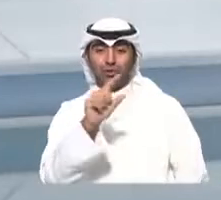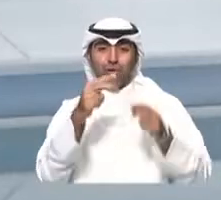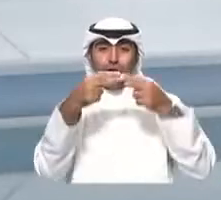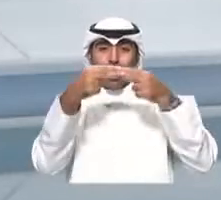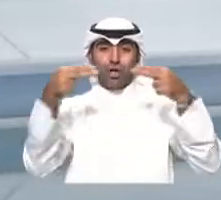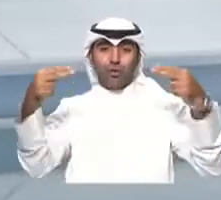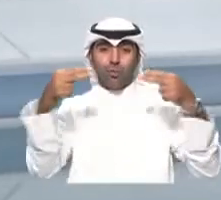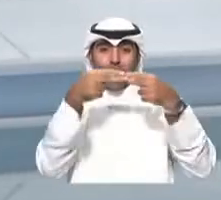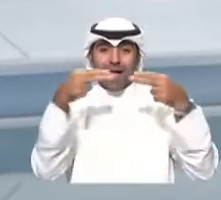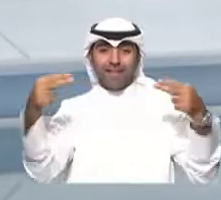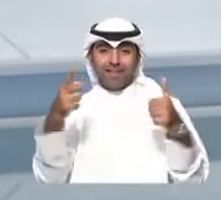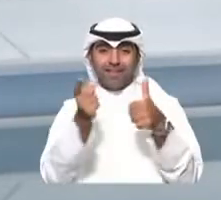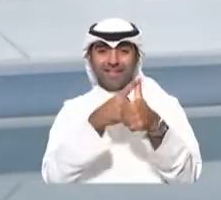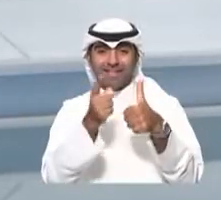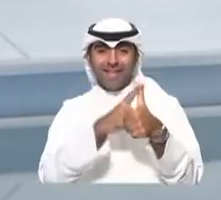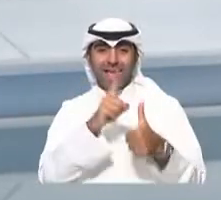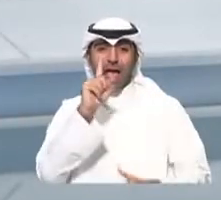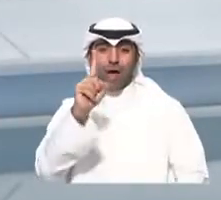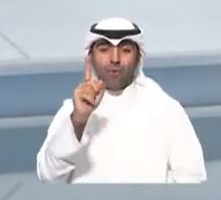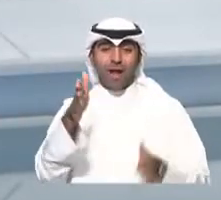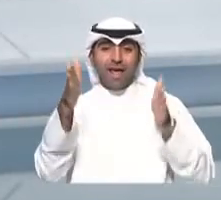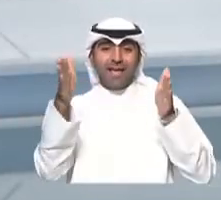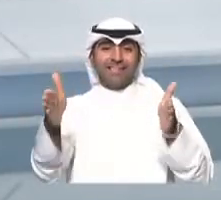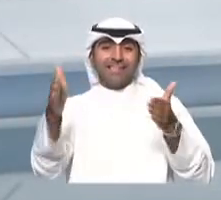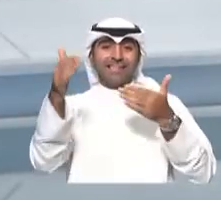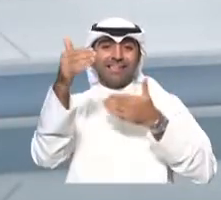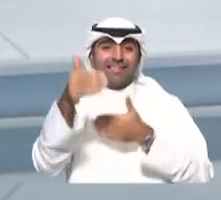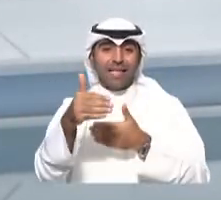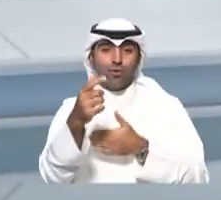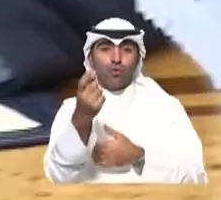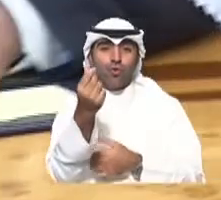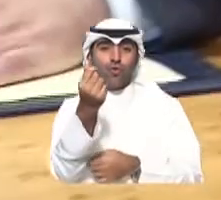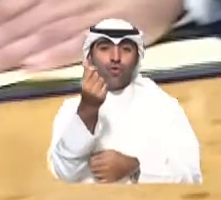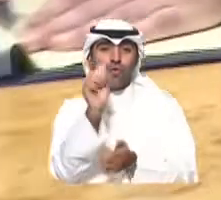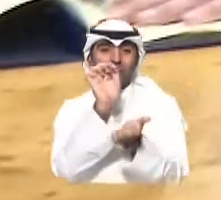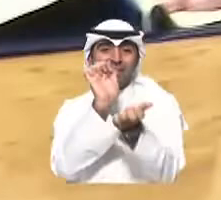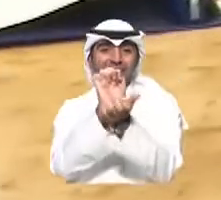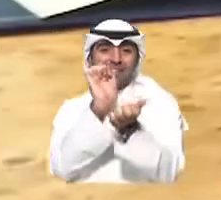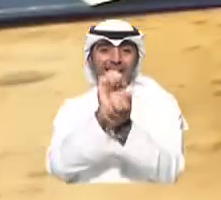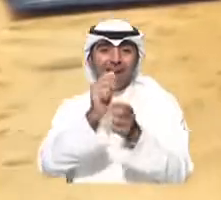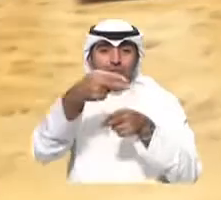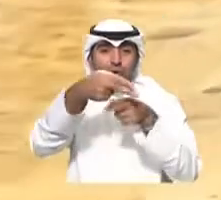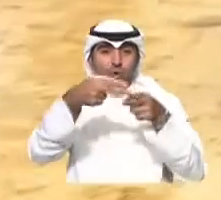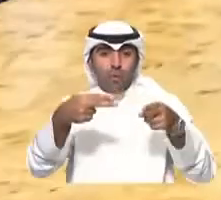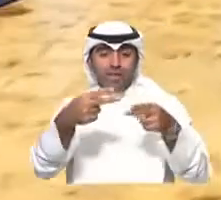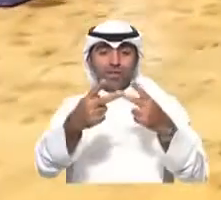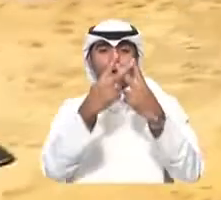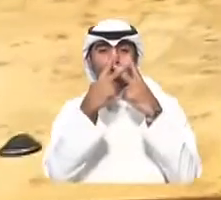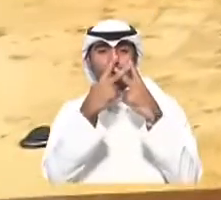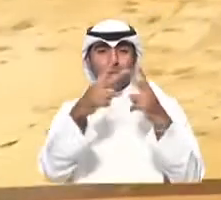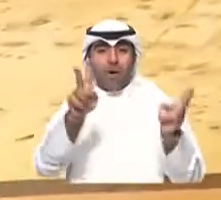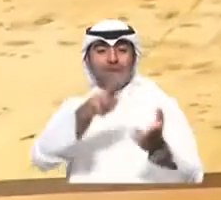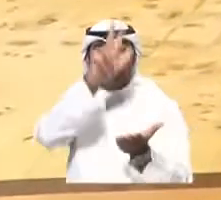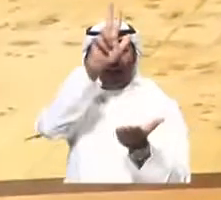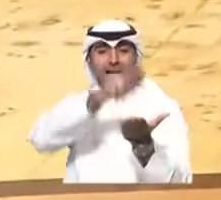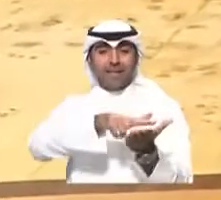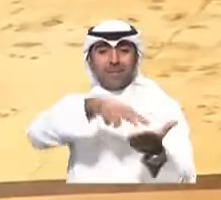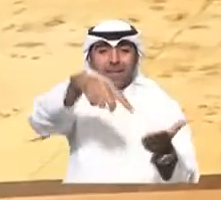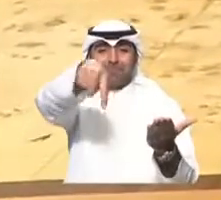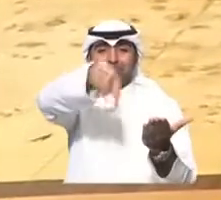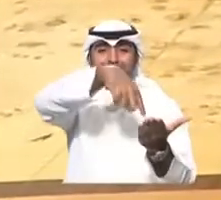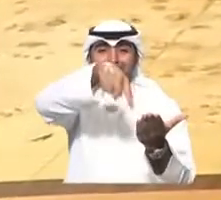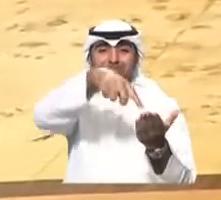وقع الصندوق الكويتي للتنمية الاقتصادية العربية اتفاقيتي قرض ومنحة مع المملكة الأردنية